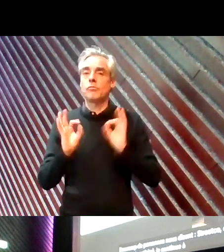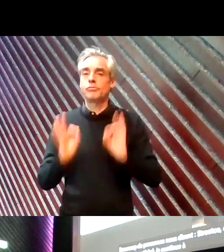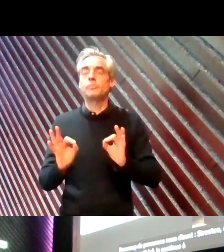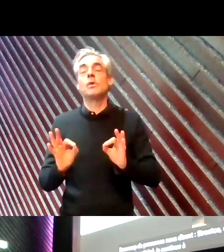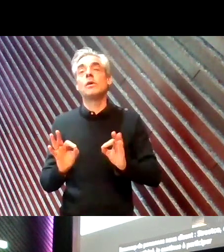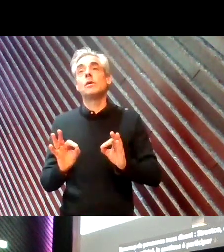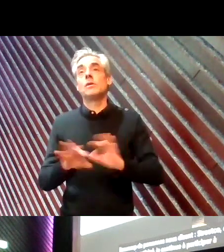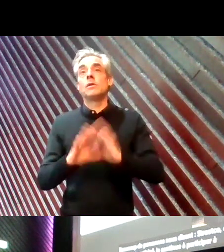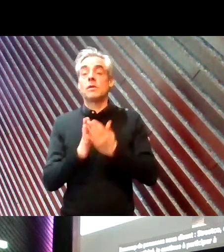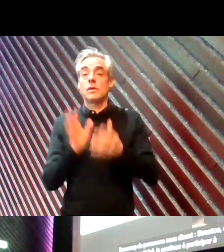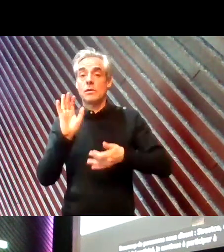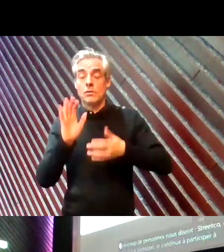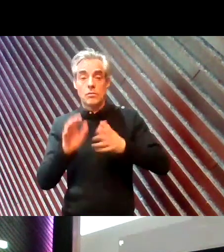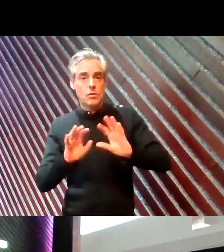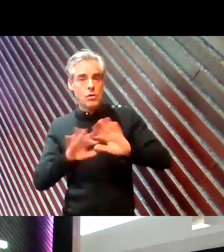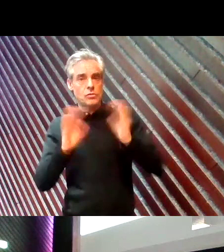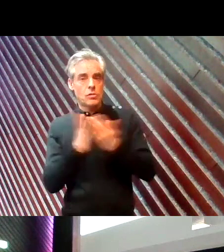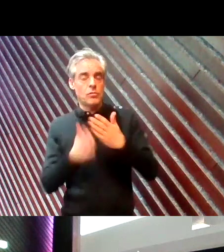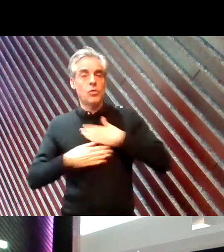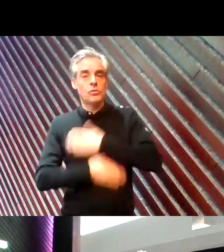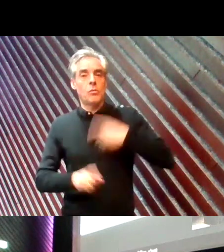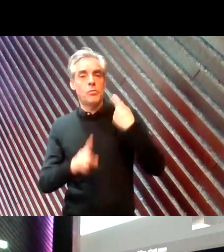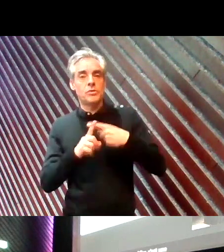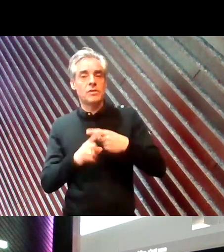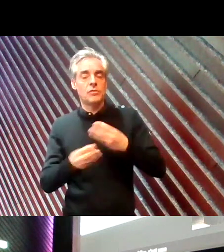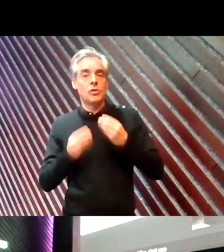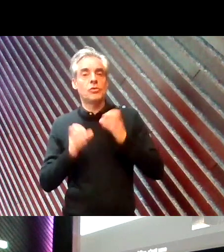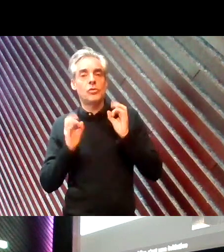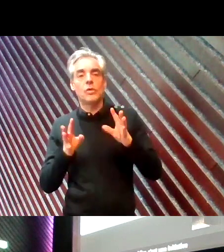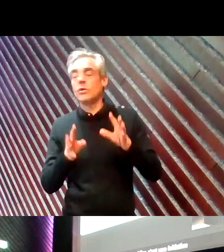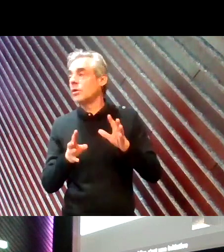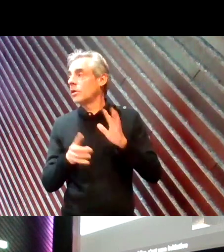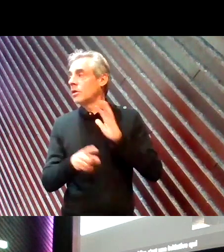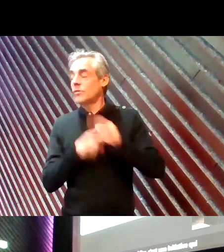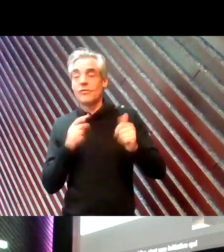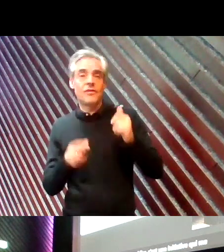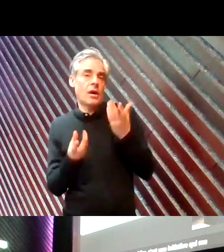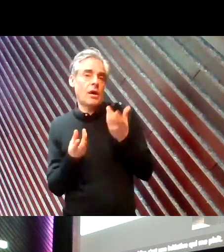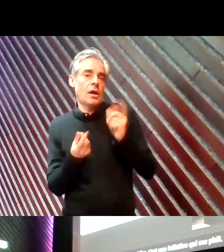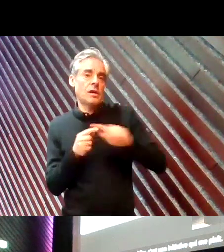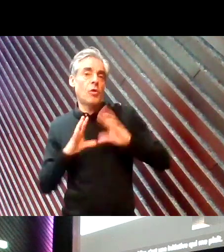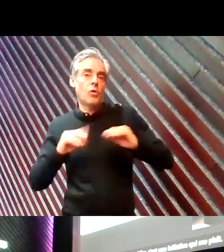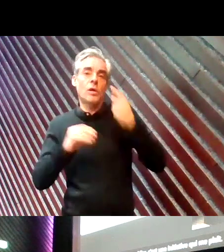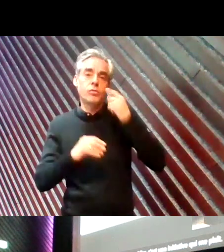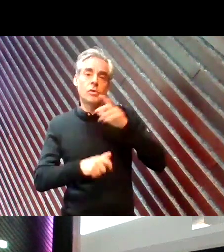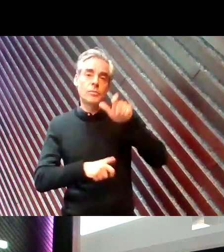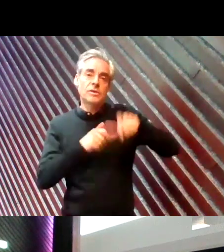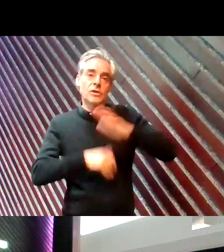c'est une initiative qui me plaît et ça me permet d'avoir le temps de faire quelque chose de concret